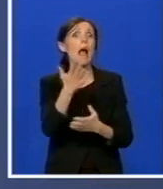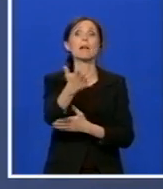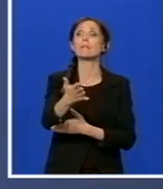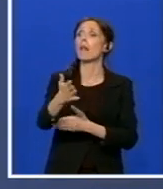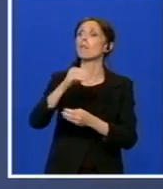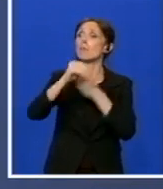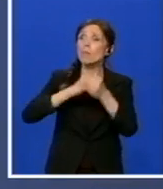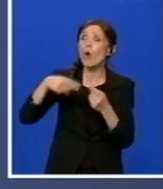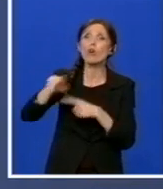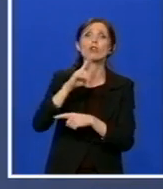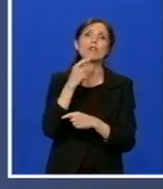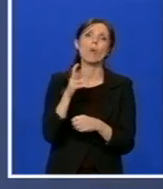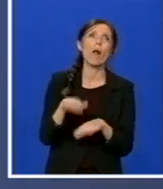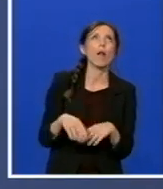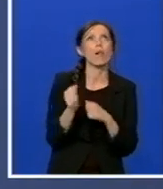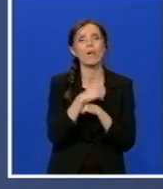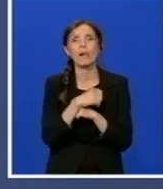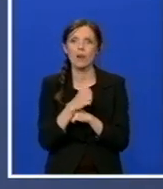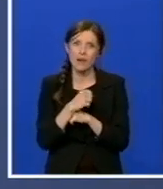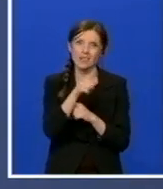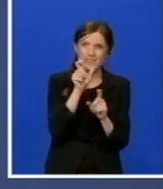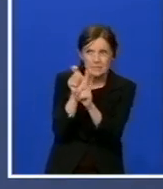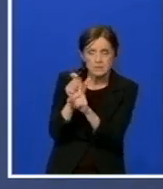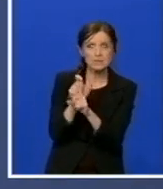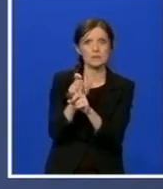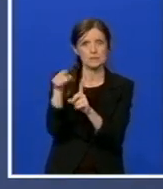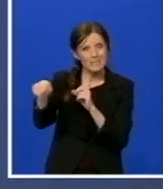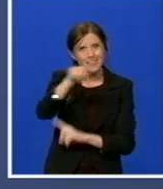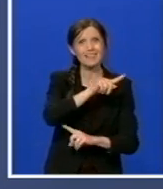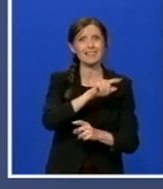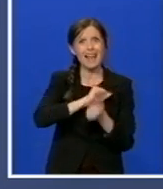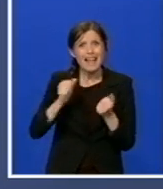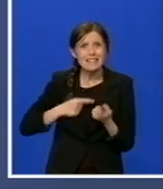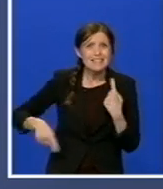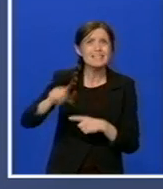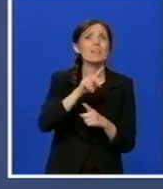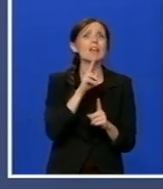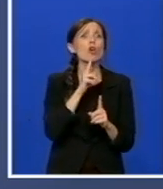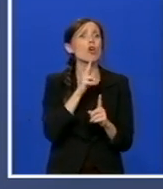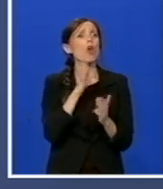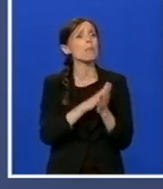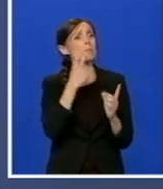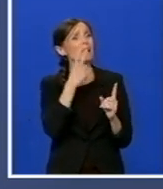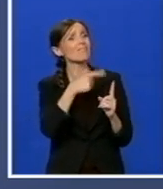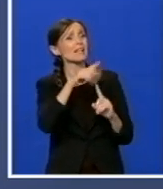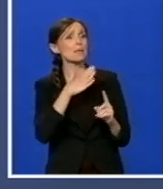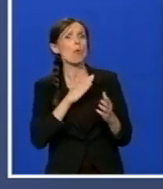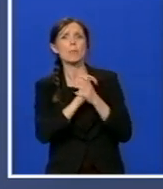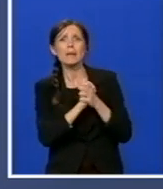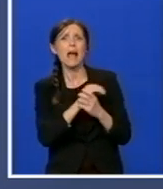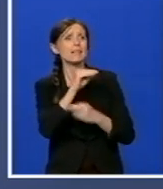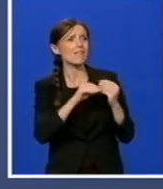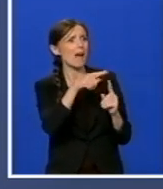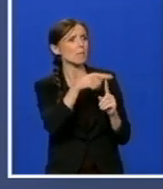ležerni kada je u pitanju korišćenja ovih preventivnih mera, da svako od nas utiče na svoje najbliže